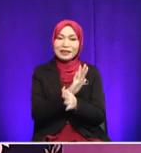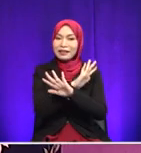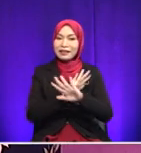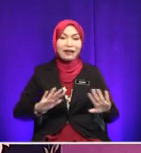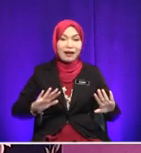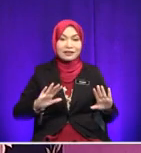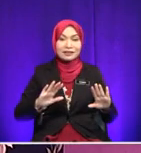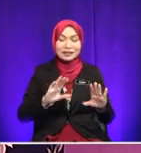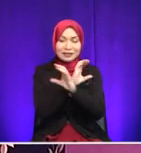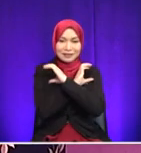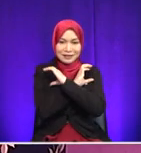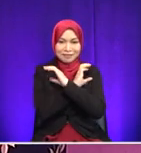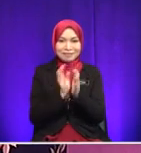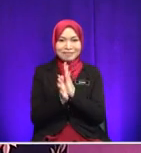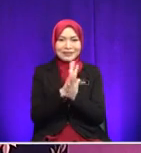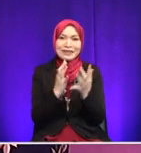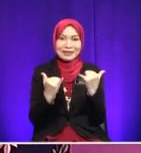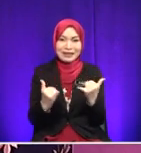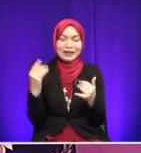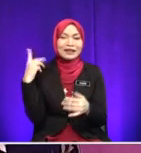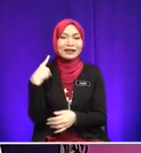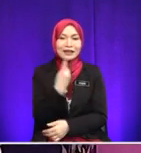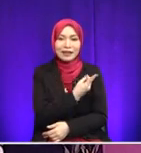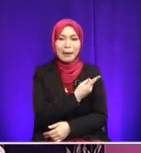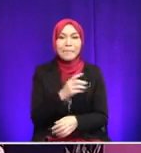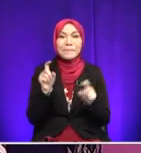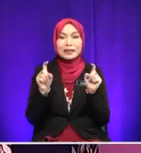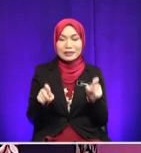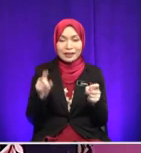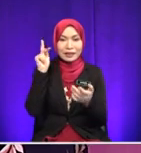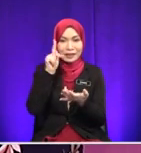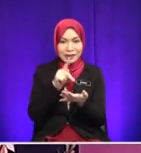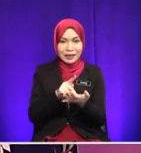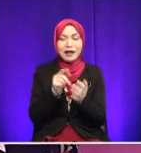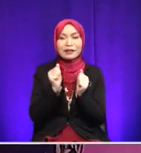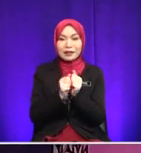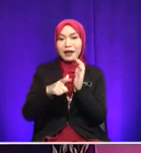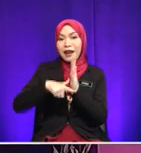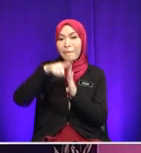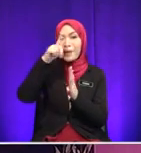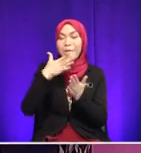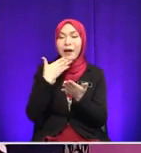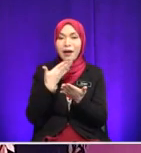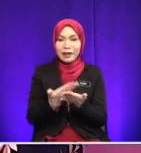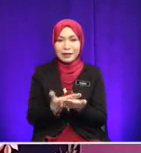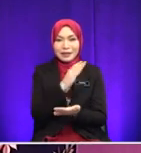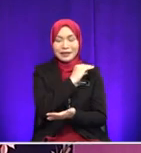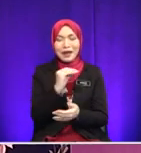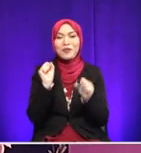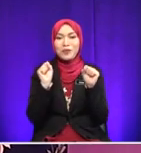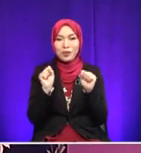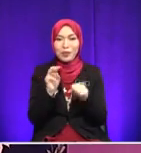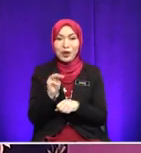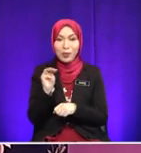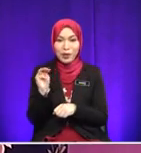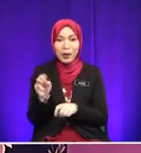kenal lagi apakah itu Wisma Putra. Pastinya murid-murid kena membuat inference tentang bahan yang